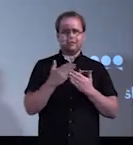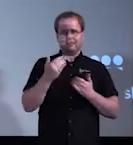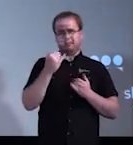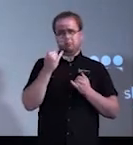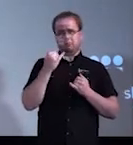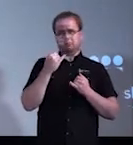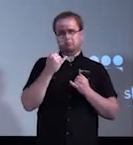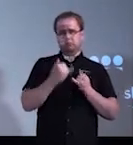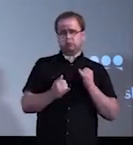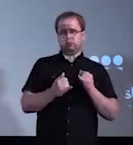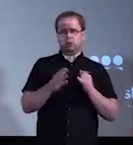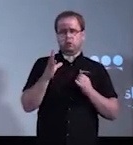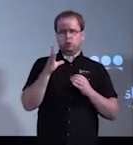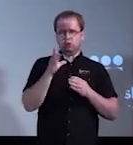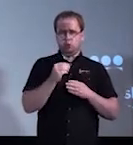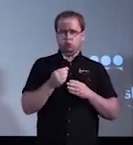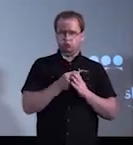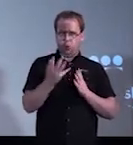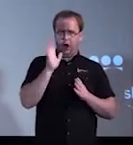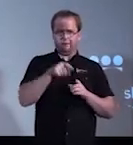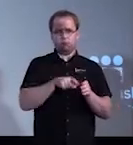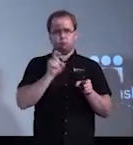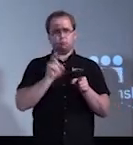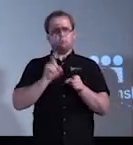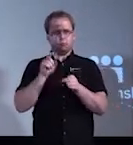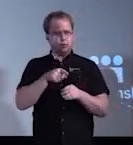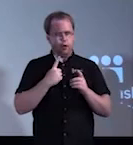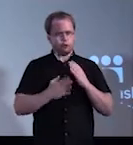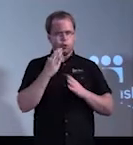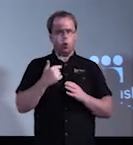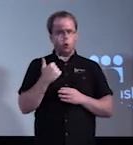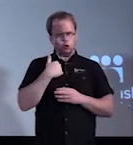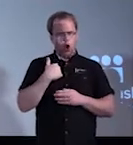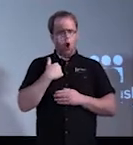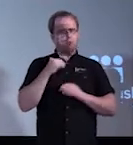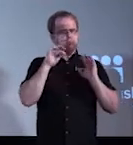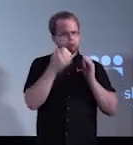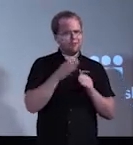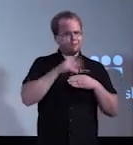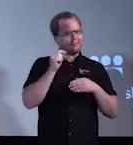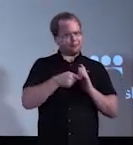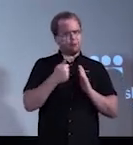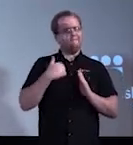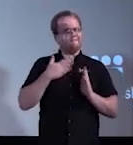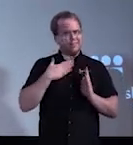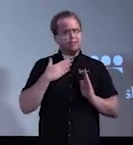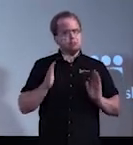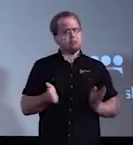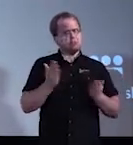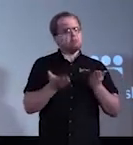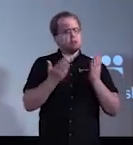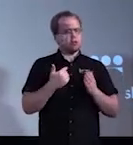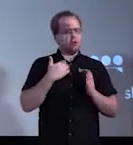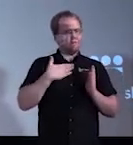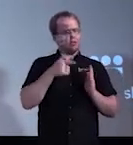blossat upp ju när parter hoppat av från filmavtalet. Och jag är så mån om svensk film. Jag älskar svensk film och vill att svensk film ska ha de